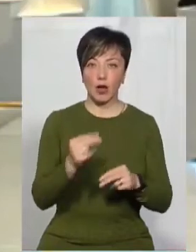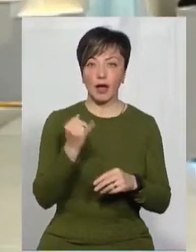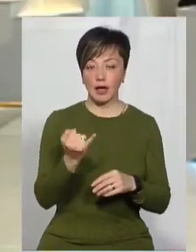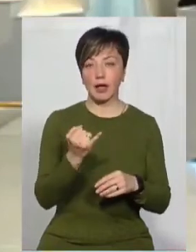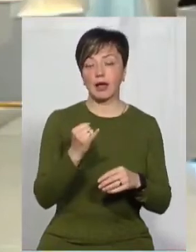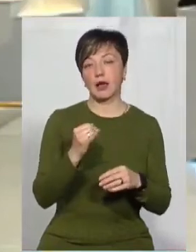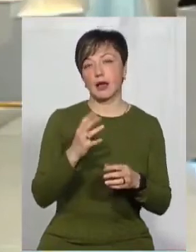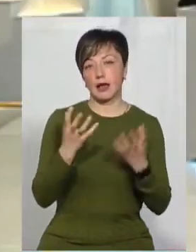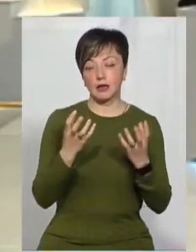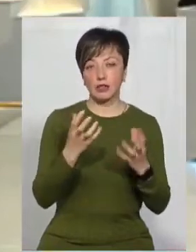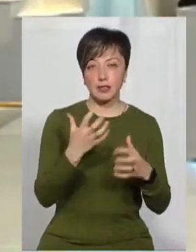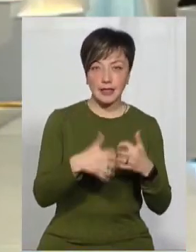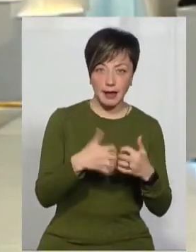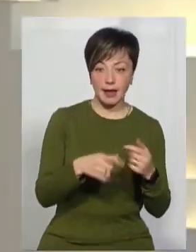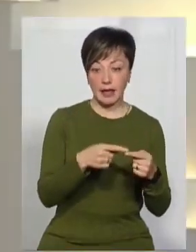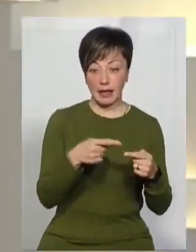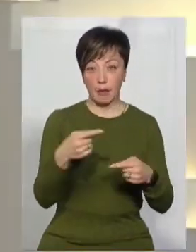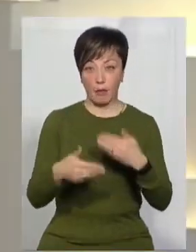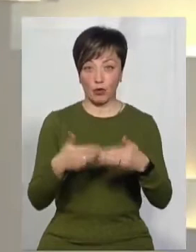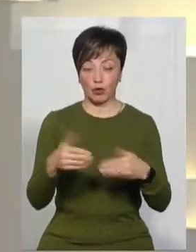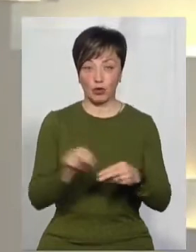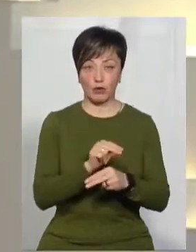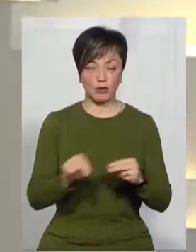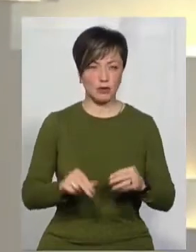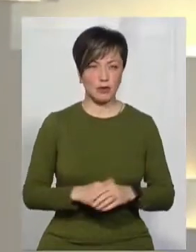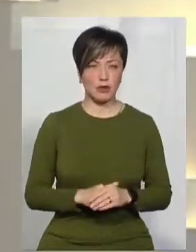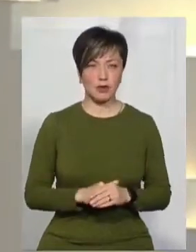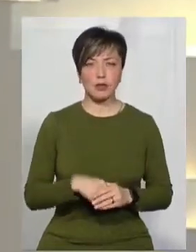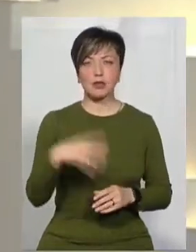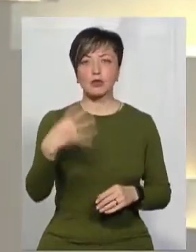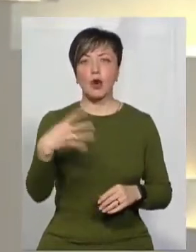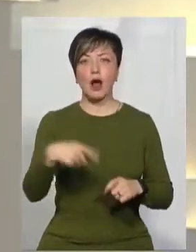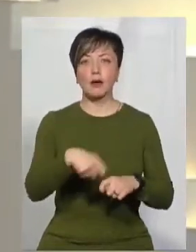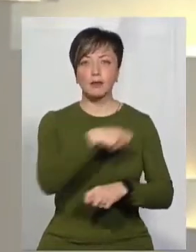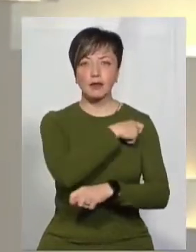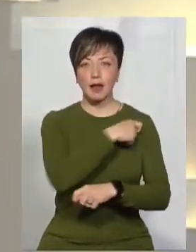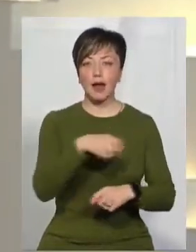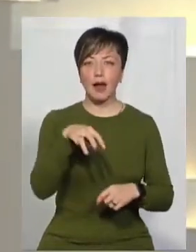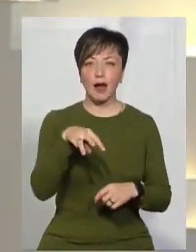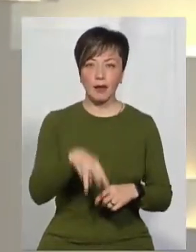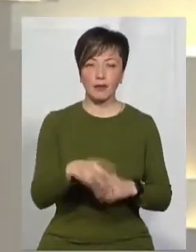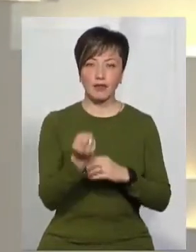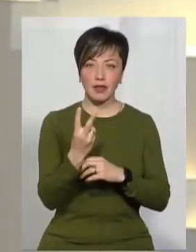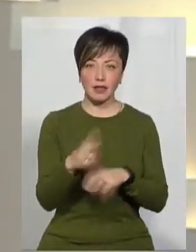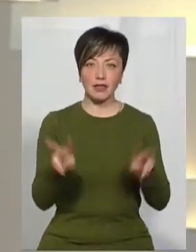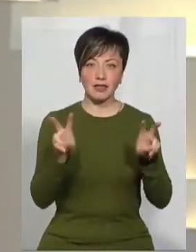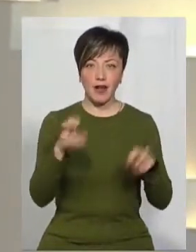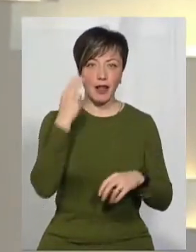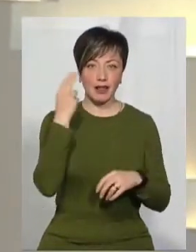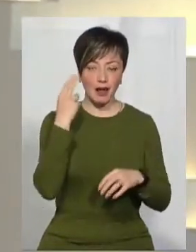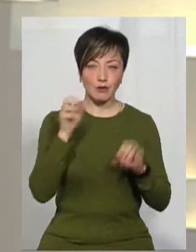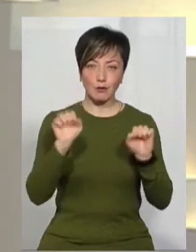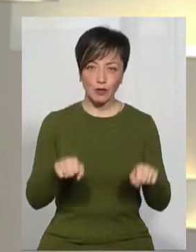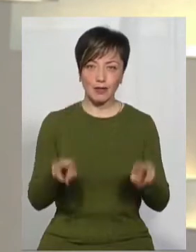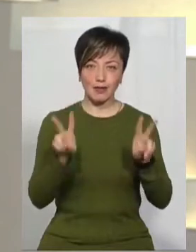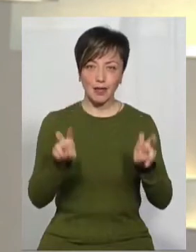поточного середнього ремонту. От та 40-кілометрова ділянка траси М-12 в народі назвали китайською, так. Тепер,